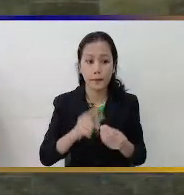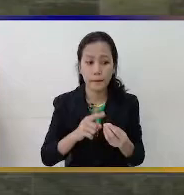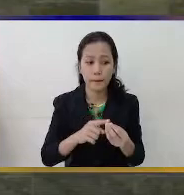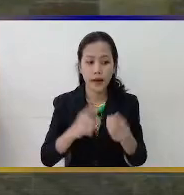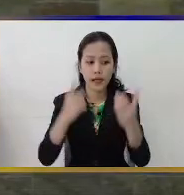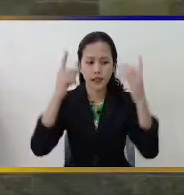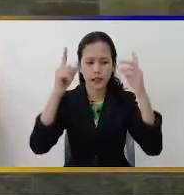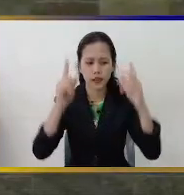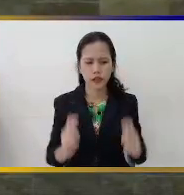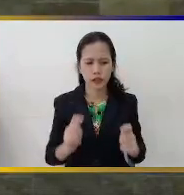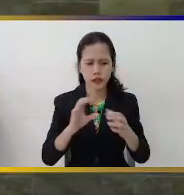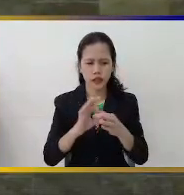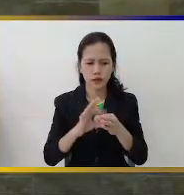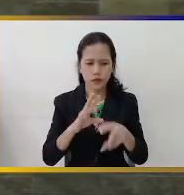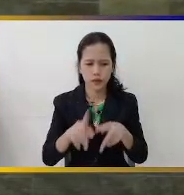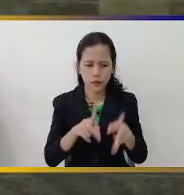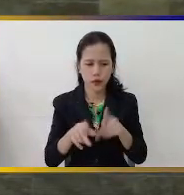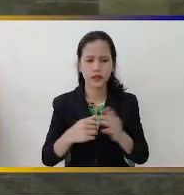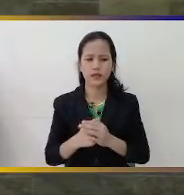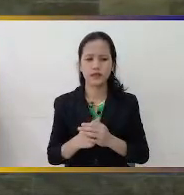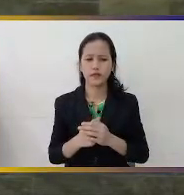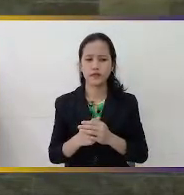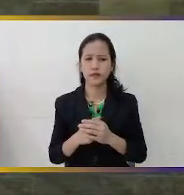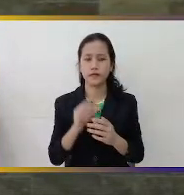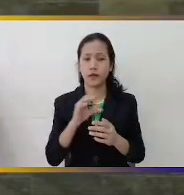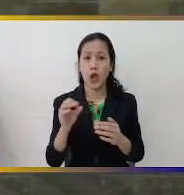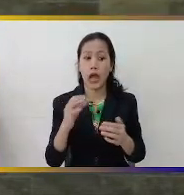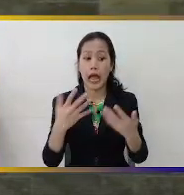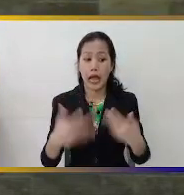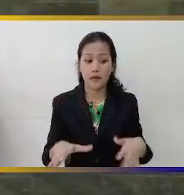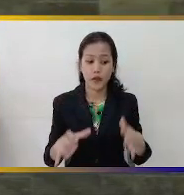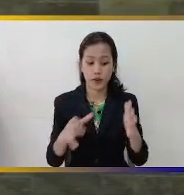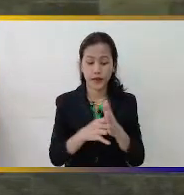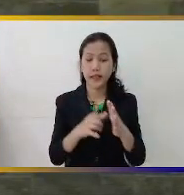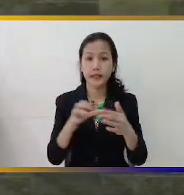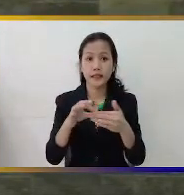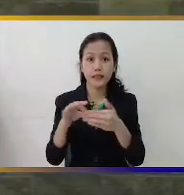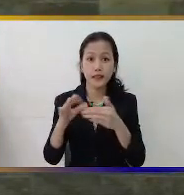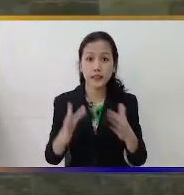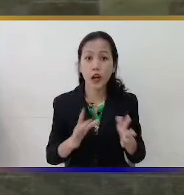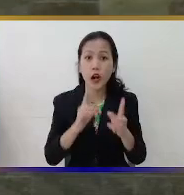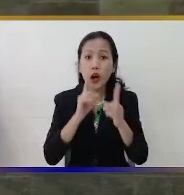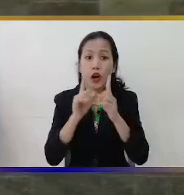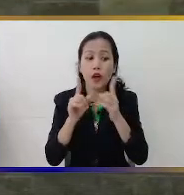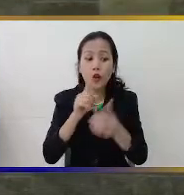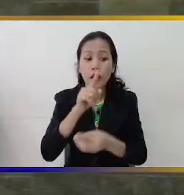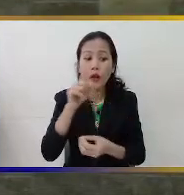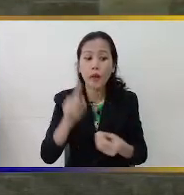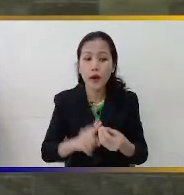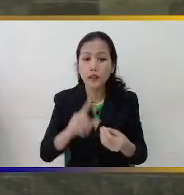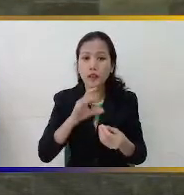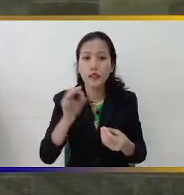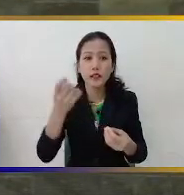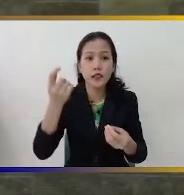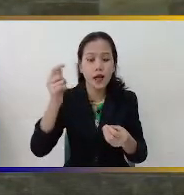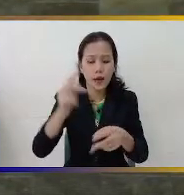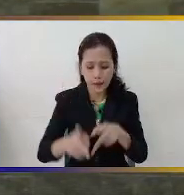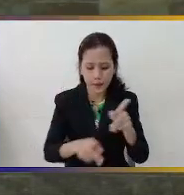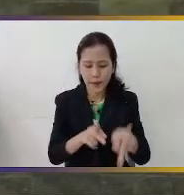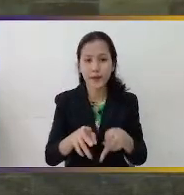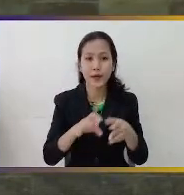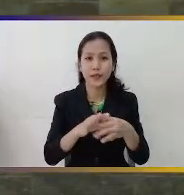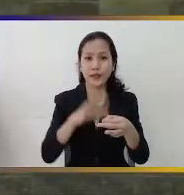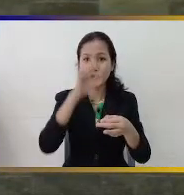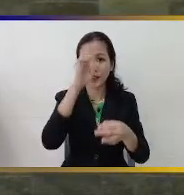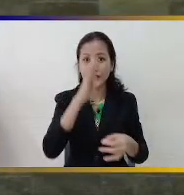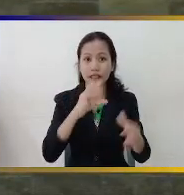people. Okay? So after ng leaders ngayon, idinil na ngayon ng Diyos ang mga tao. Na makikita po natin dito